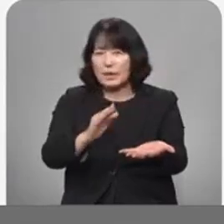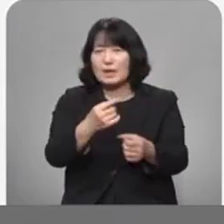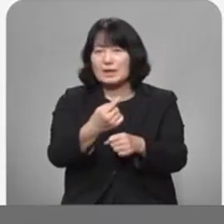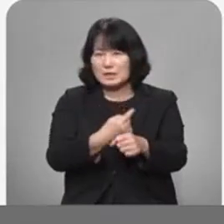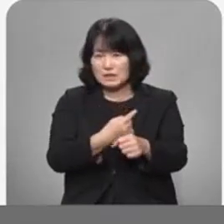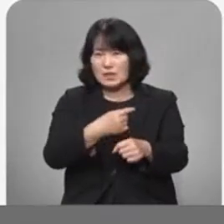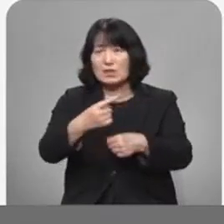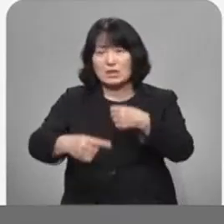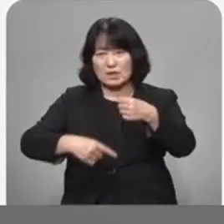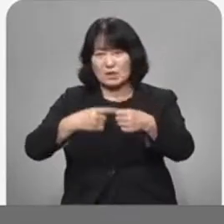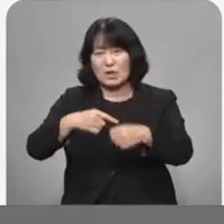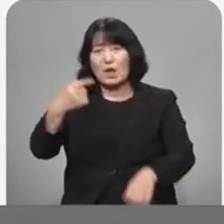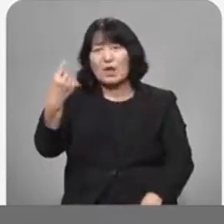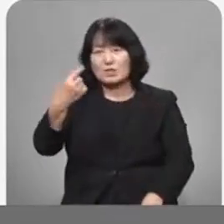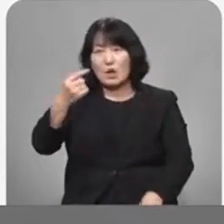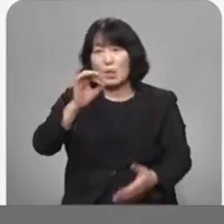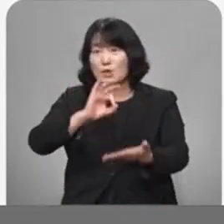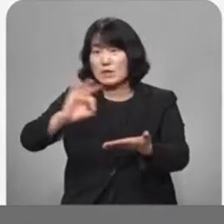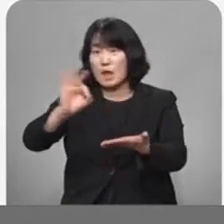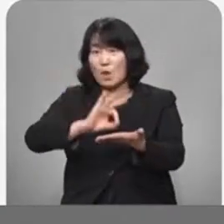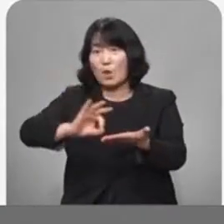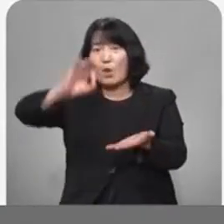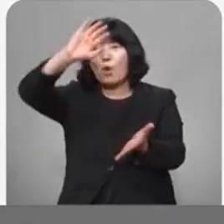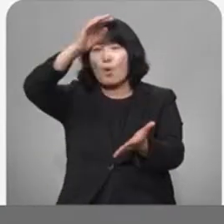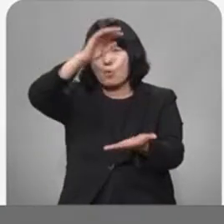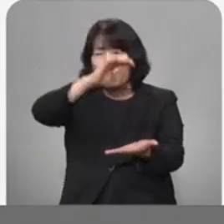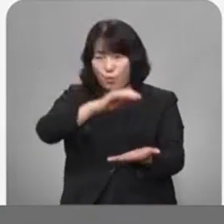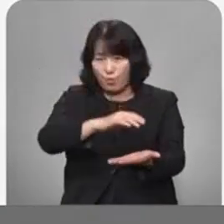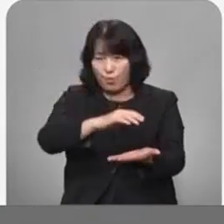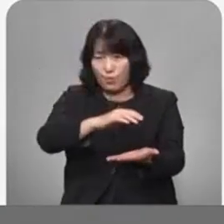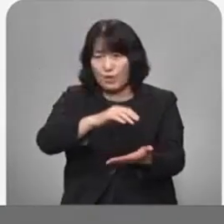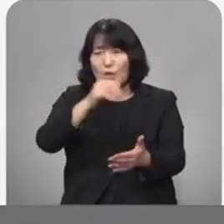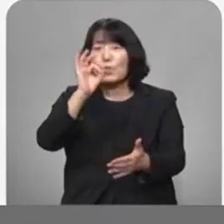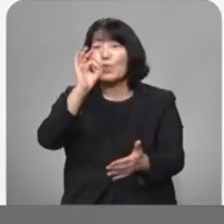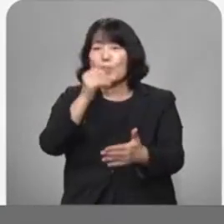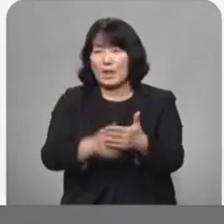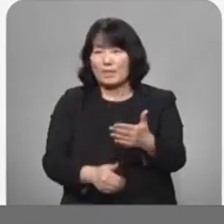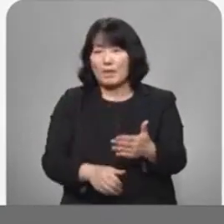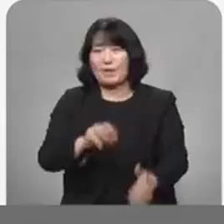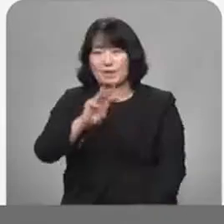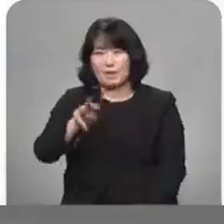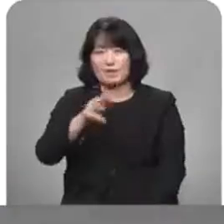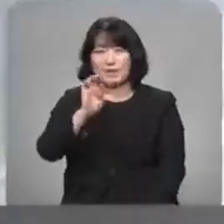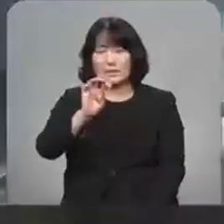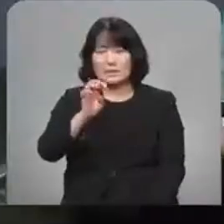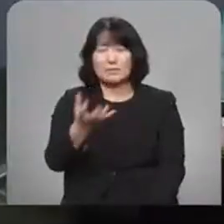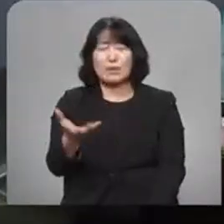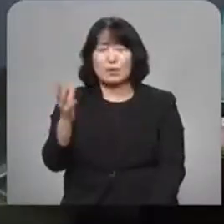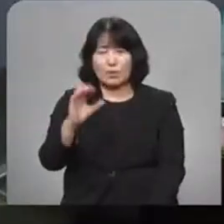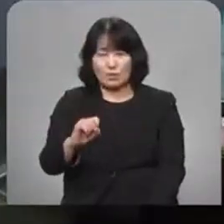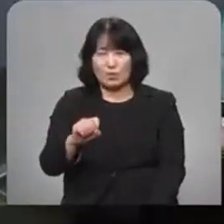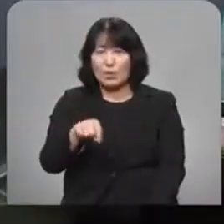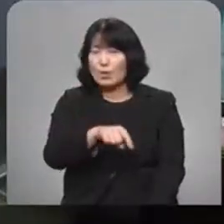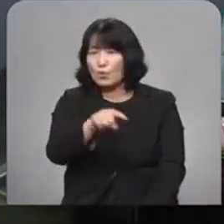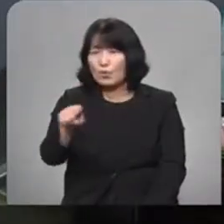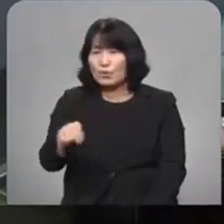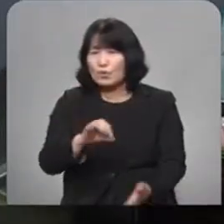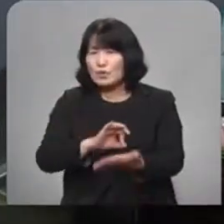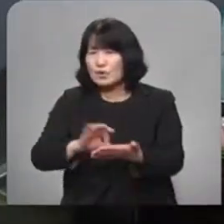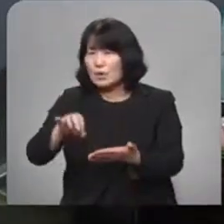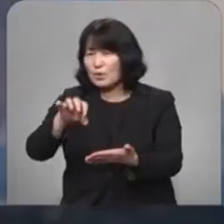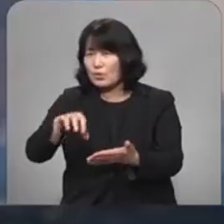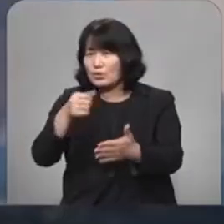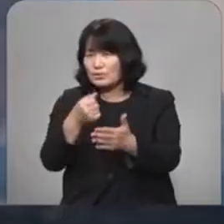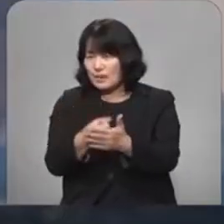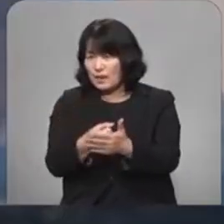지난 한해에만 1천억 원 이상을 끌어다 있습니다 남은 돈은 340억 원뿐 그나마도 쓸 때가 정해져